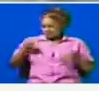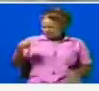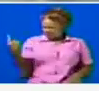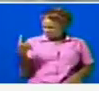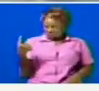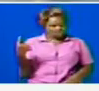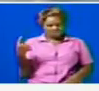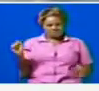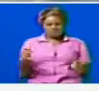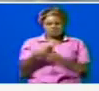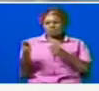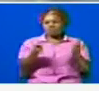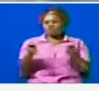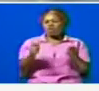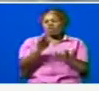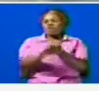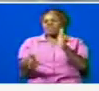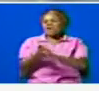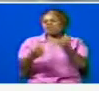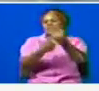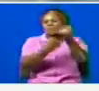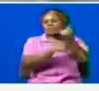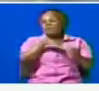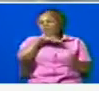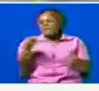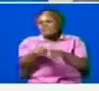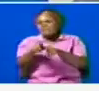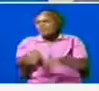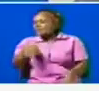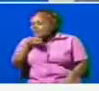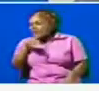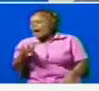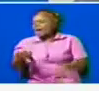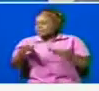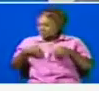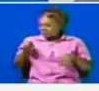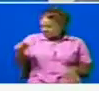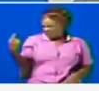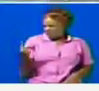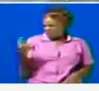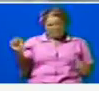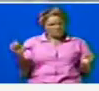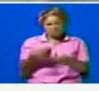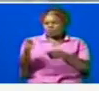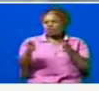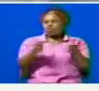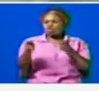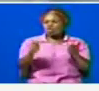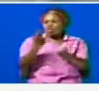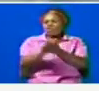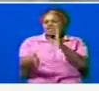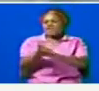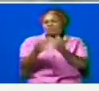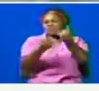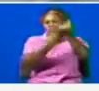yake hatotawala nchi bila wafuasi wa Raila Odinga, na Raila Odinga naye pia akubali kwamba peke yake hatotawala nchi bila wafuasi wa